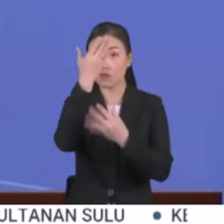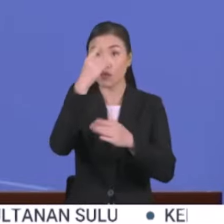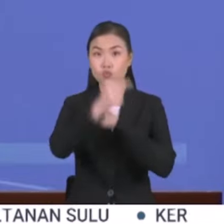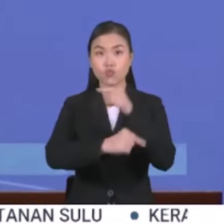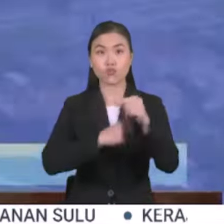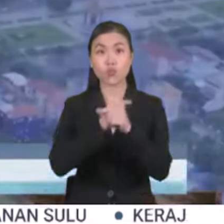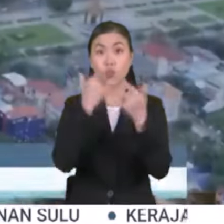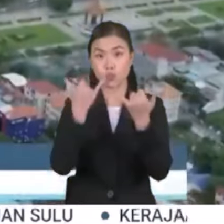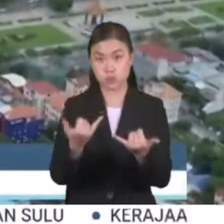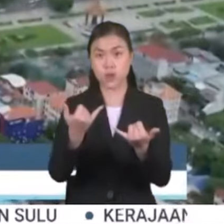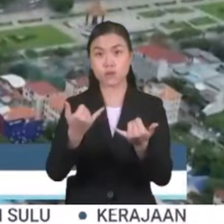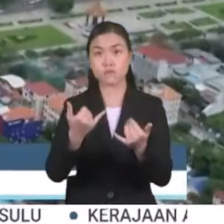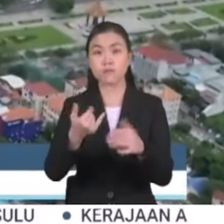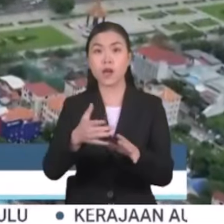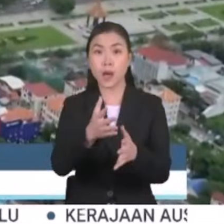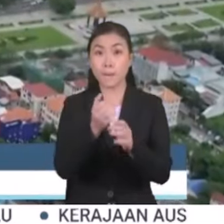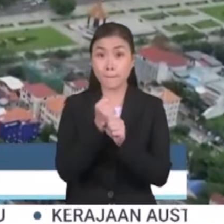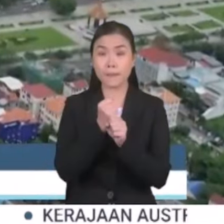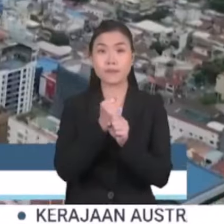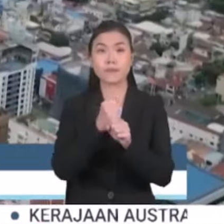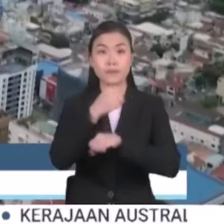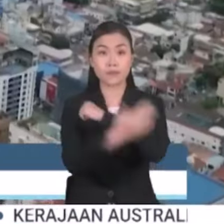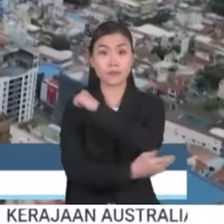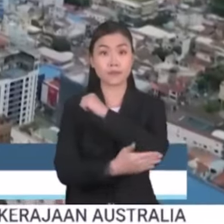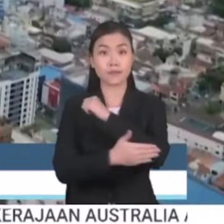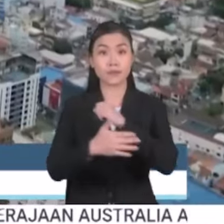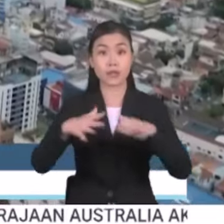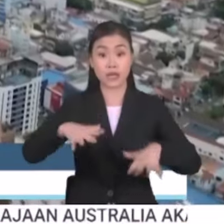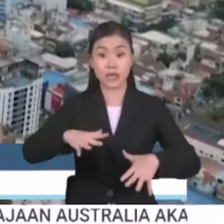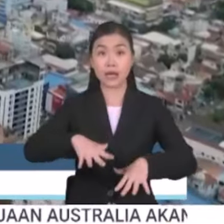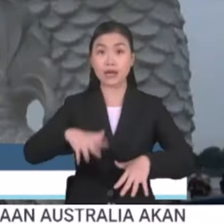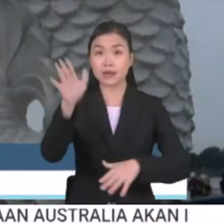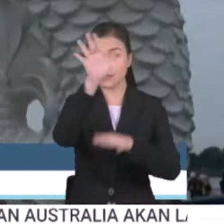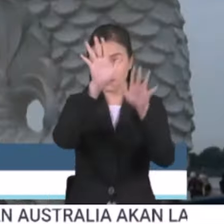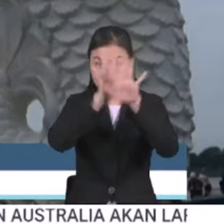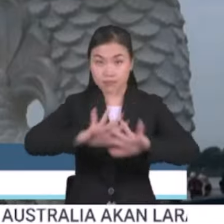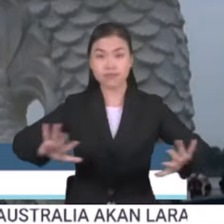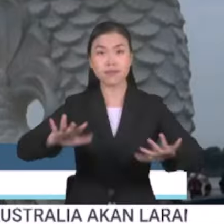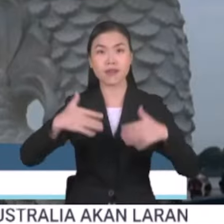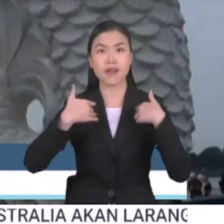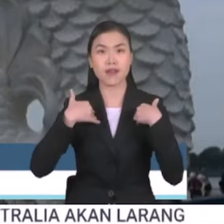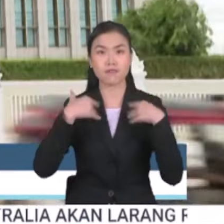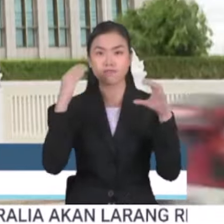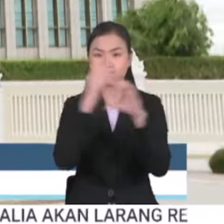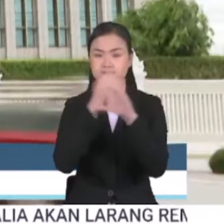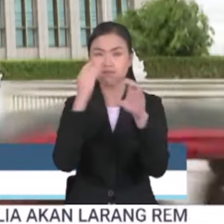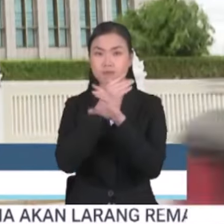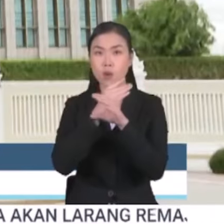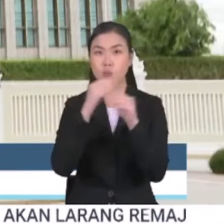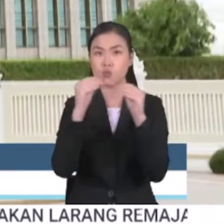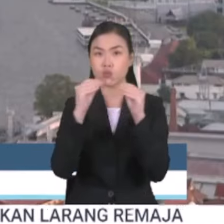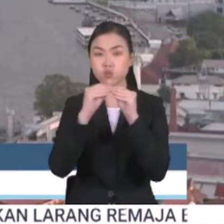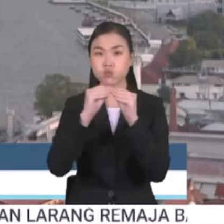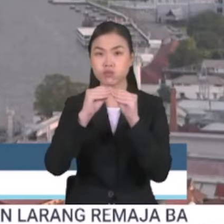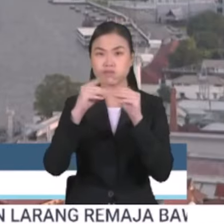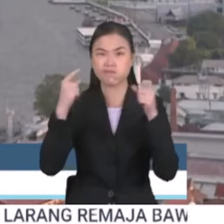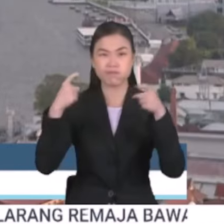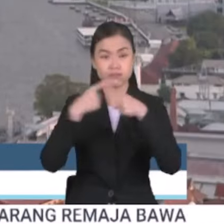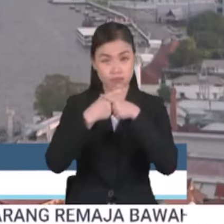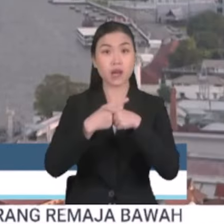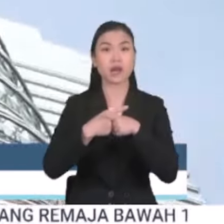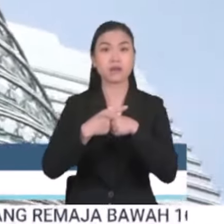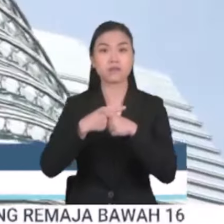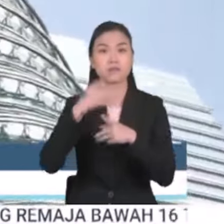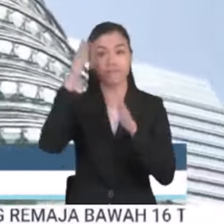Perkembangan lanskap global kini menuntut negara anggota ASEAN mendepani cabaran masa depan yang semakin kompleks. Justru Malaysia